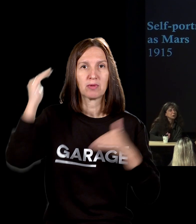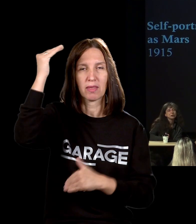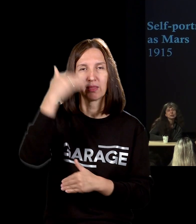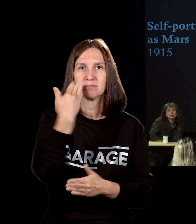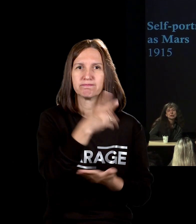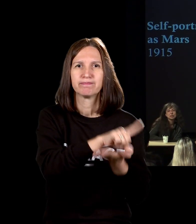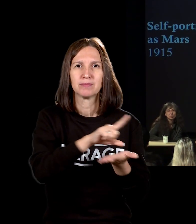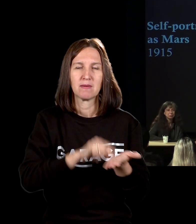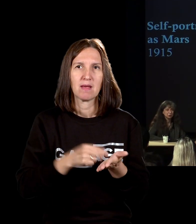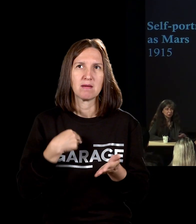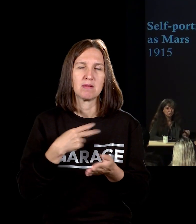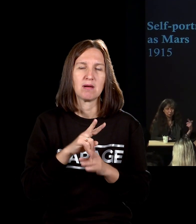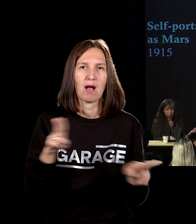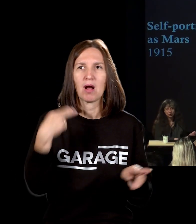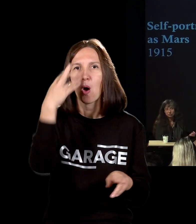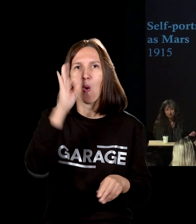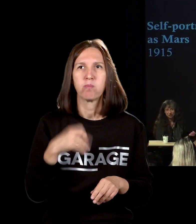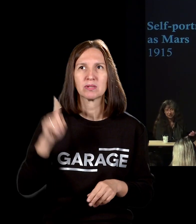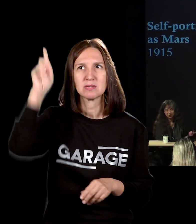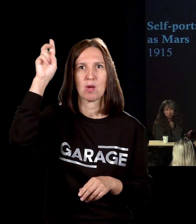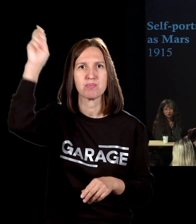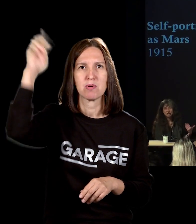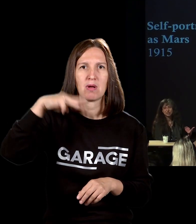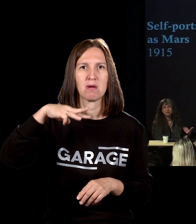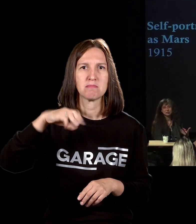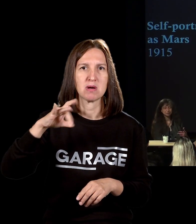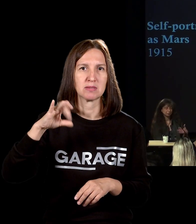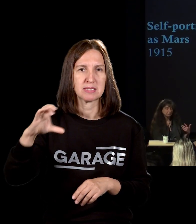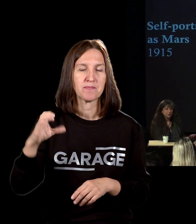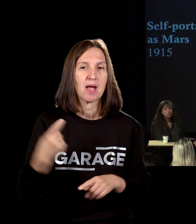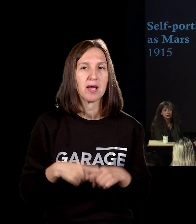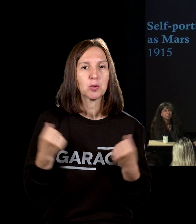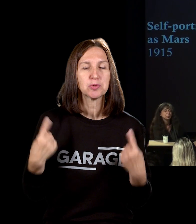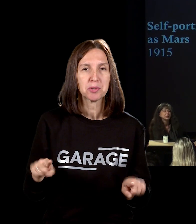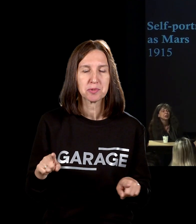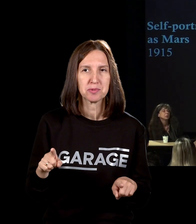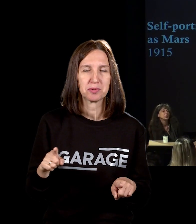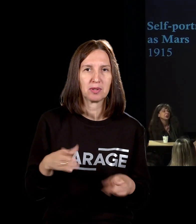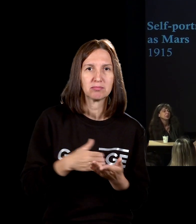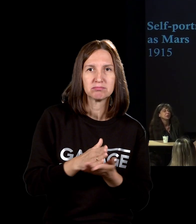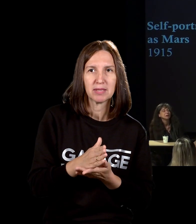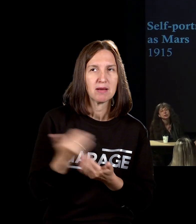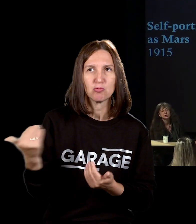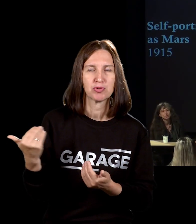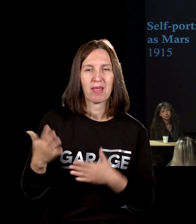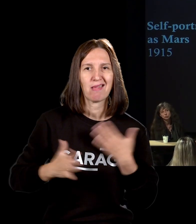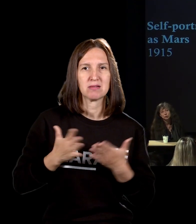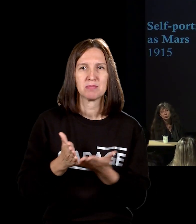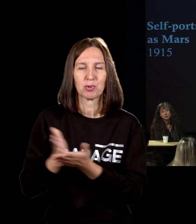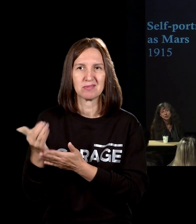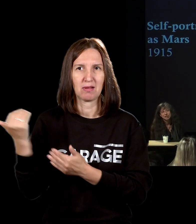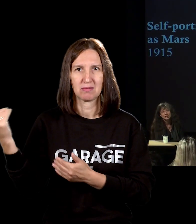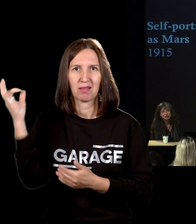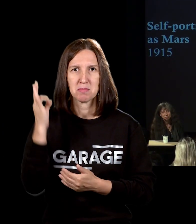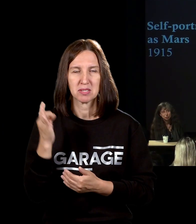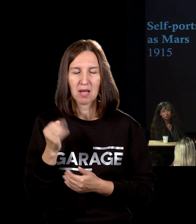в оптике, даже не, как бы, еще один новый язык возникает. Да? Это уже не язык немецкого экспрессионизма классического, это язык итальянского